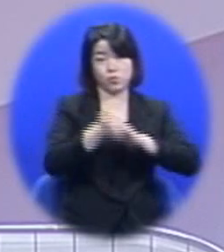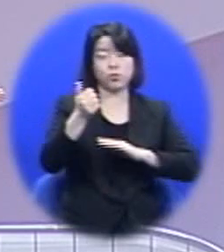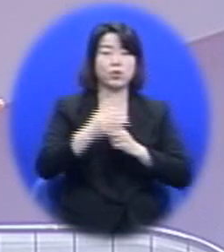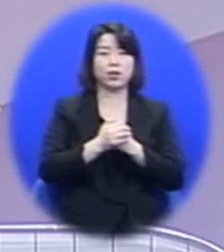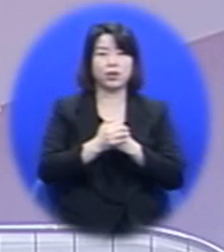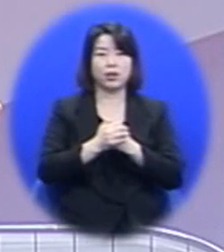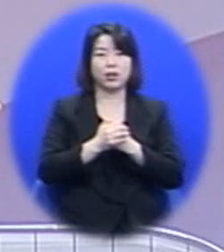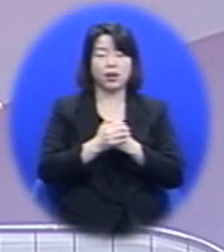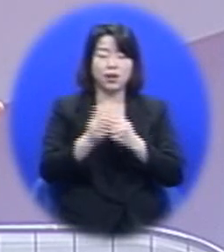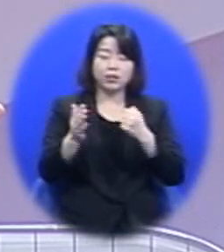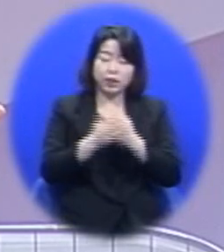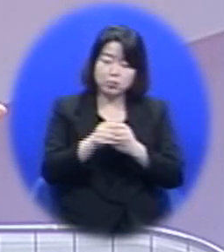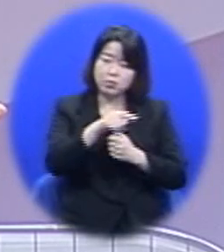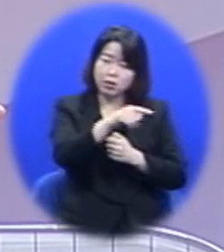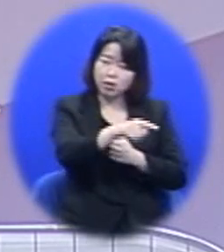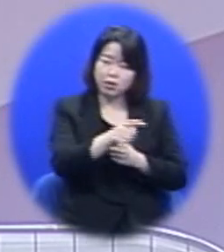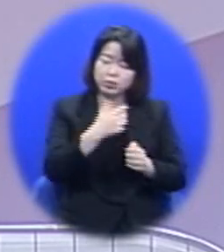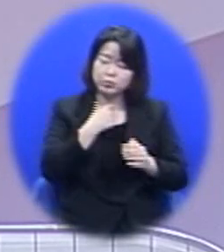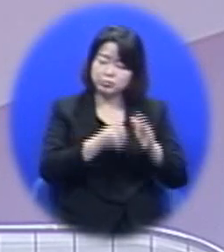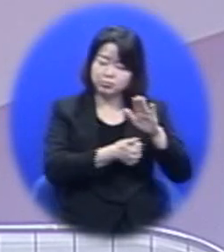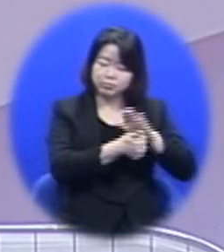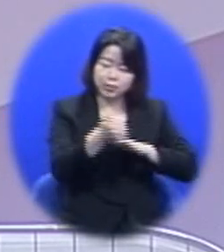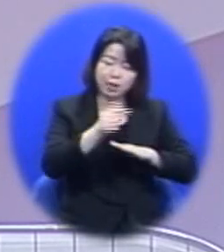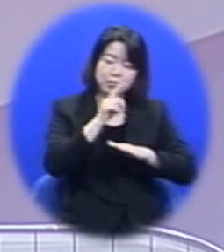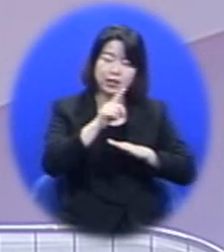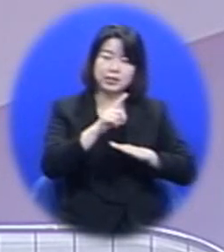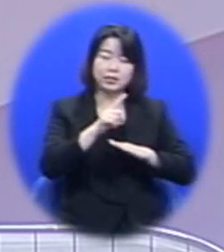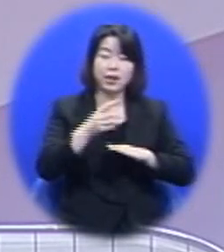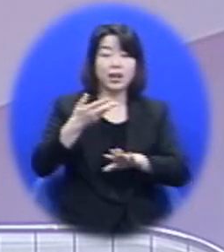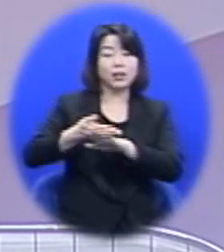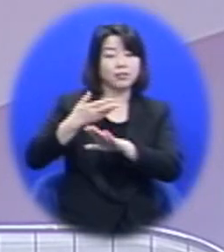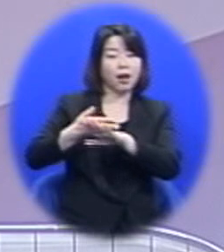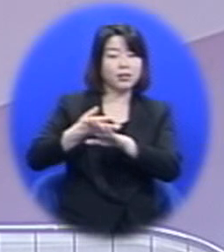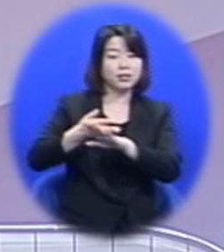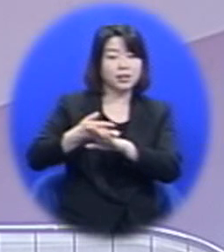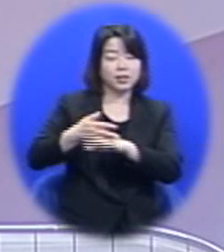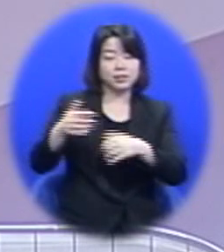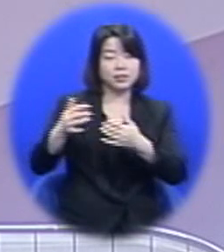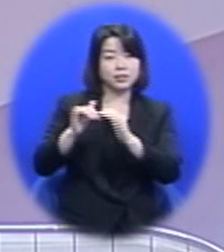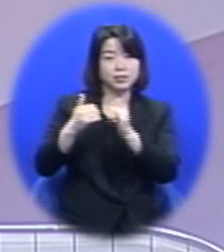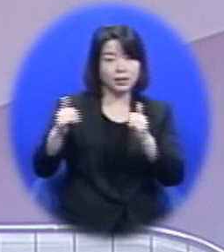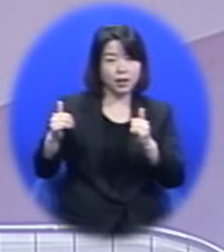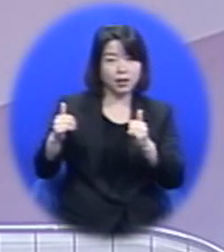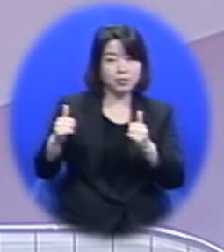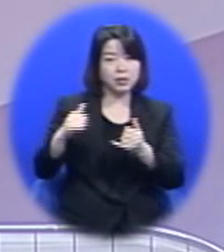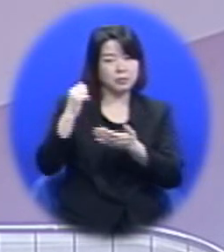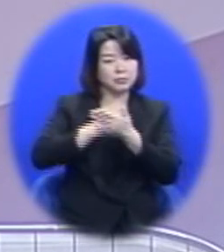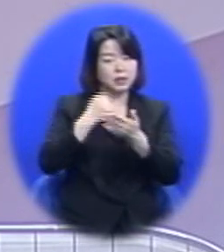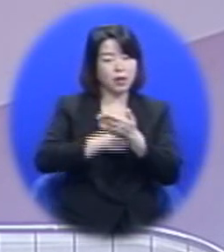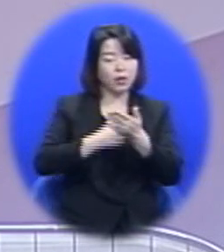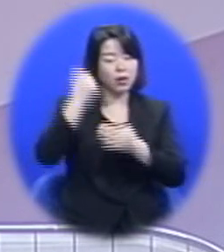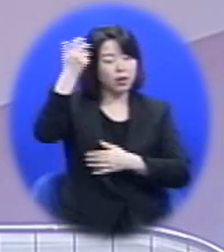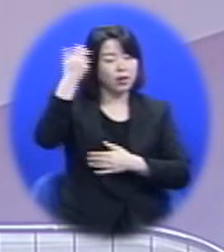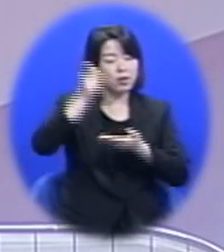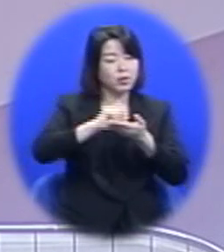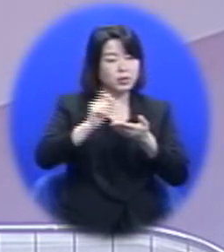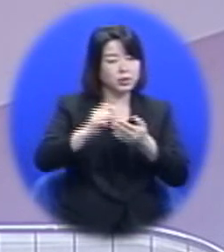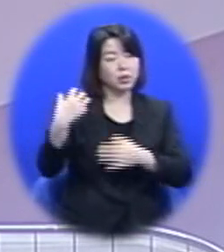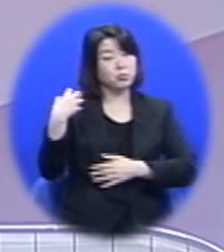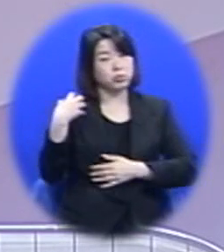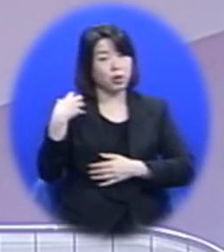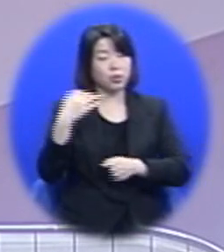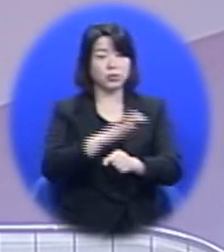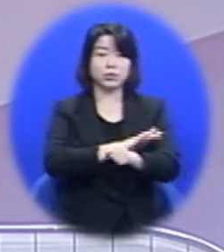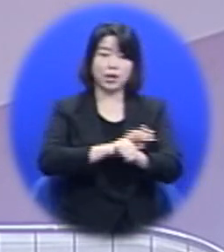이렇게 소원이라고 이야기를 하니 속회원들이 난감한 겁니다. 영성일기 쓰는 것도 부담스럽고 잘 쓸지